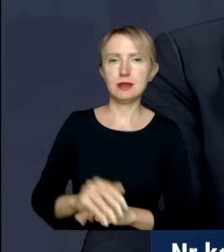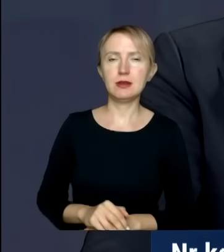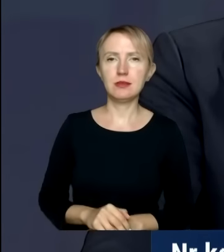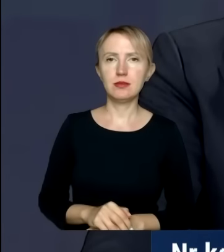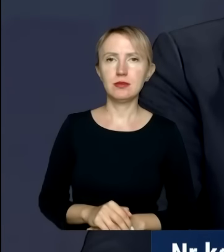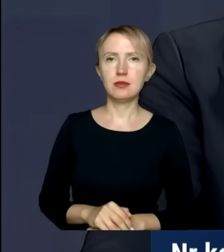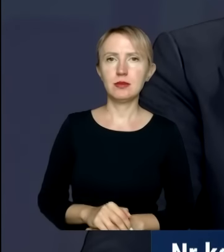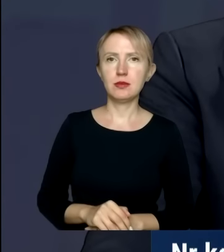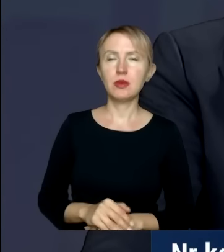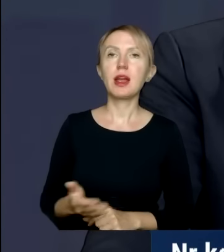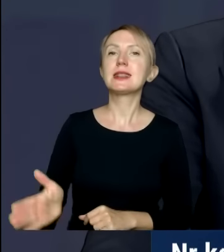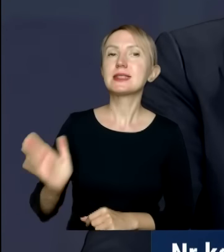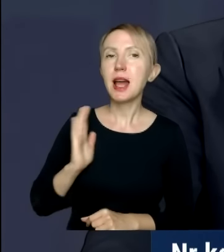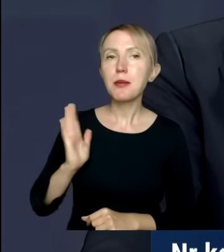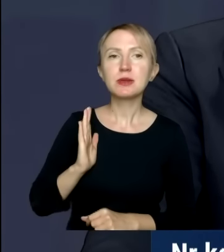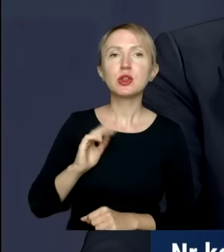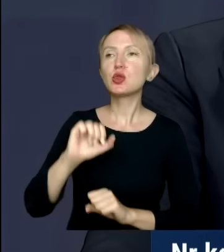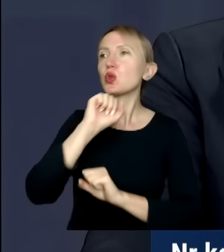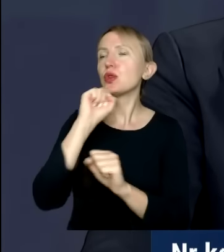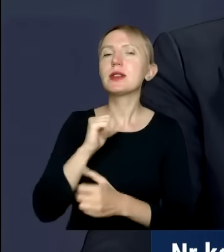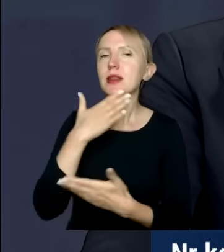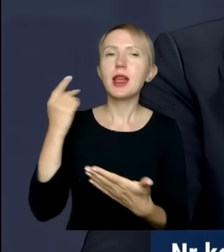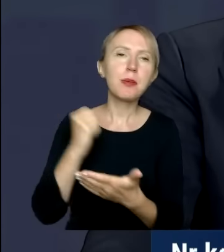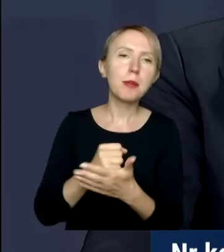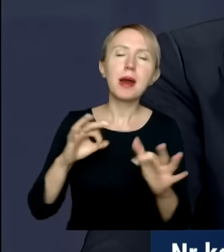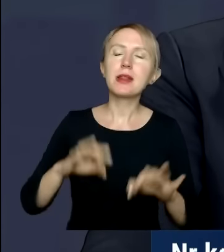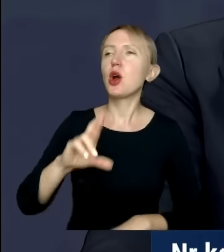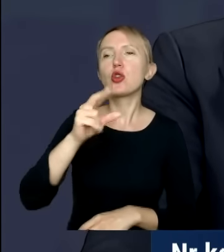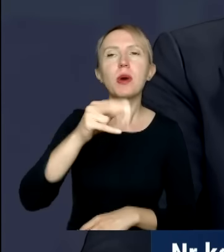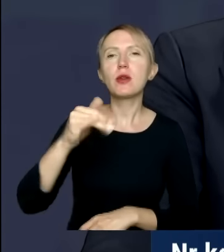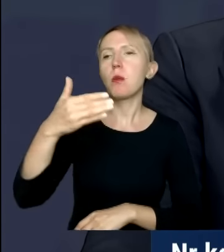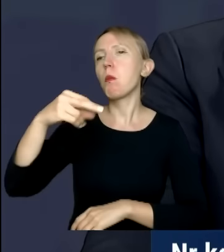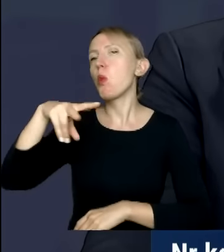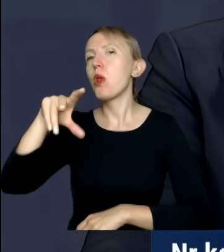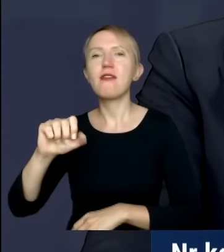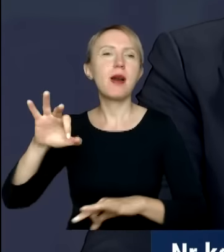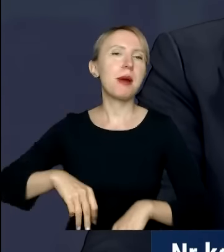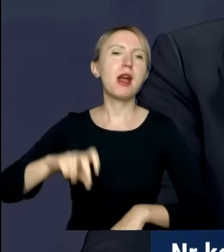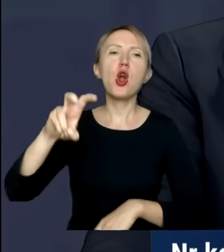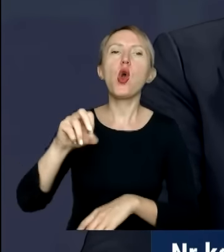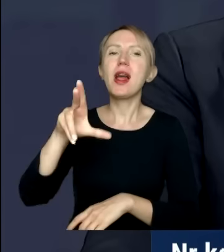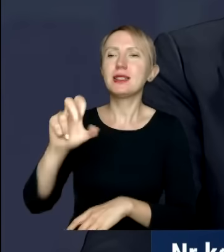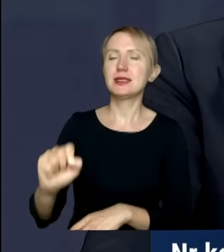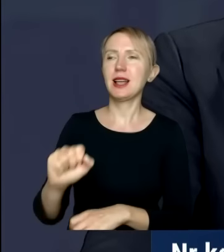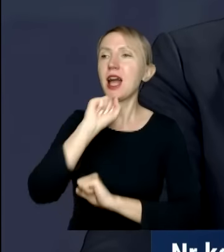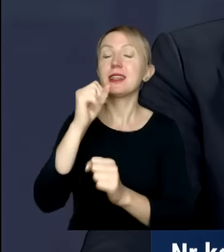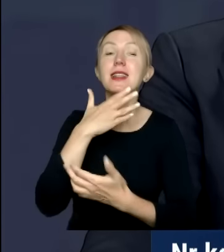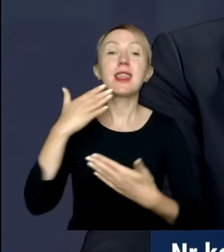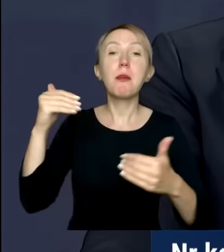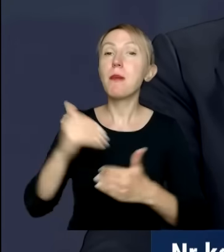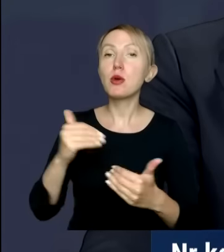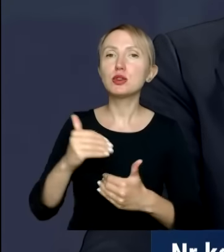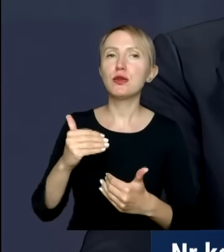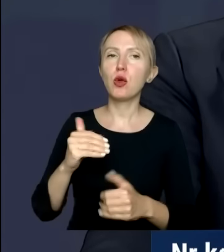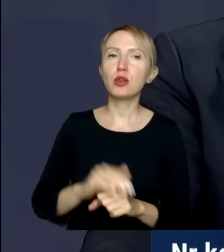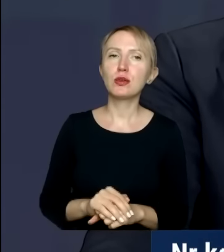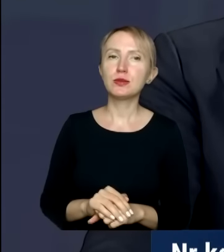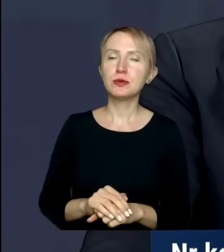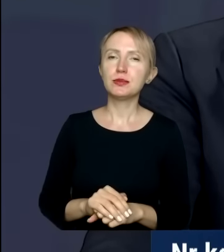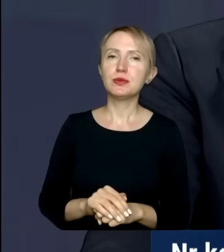dodatkowo zabezpieczone nikt nie ma prawa czy to będzie pan ormanowska czy pani cholecka nikt nie ma z nas możliwości To nie chodzi na to prawo